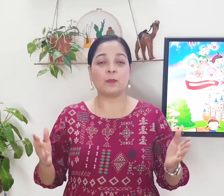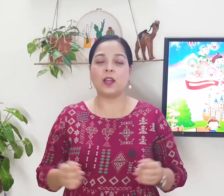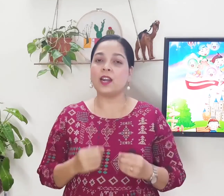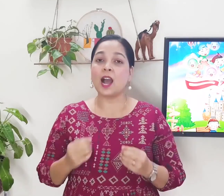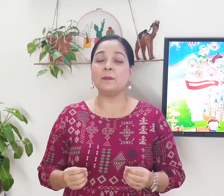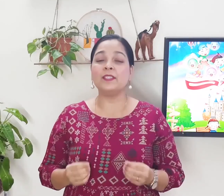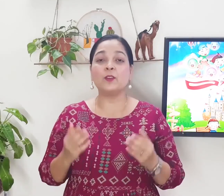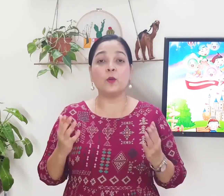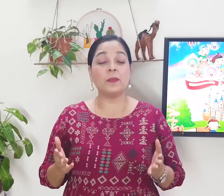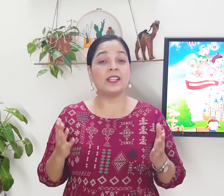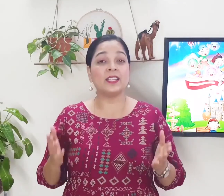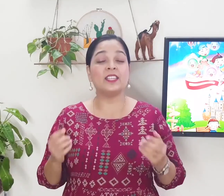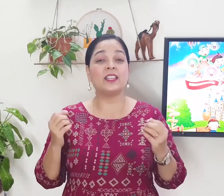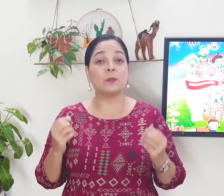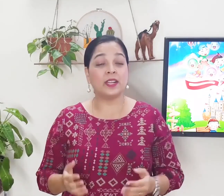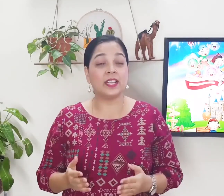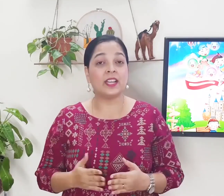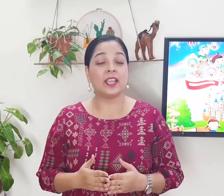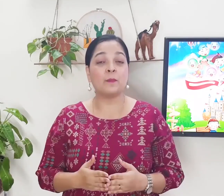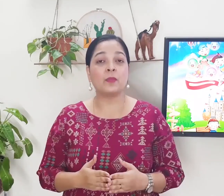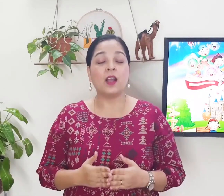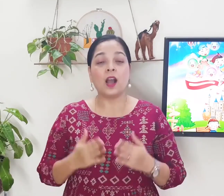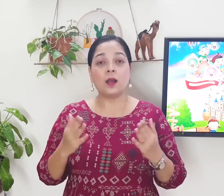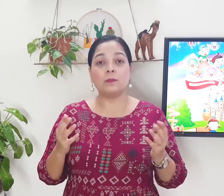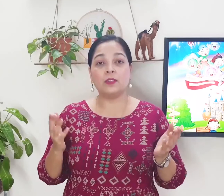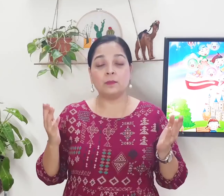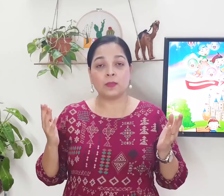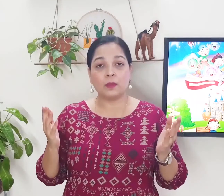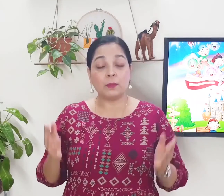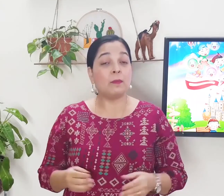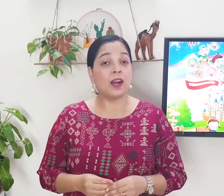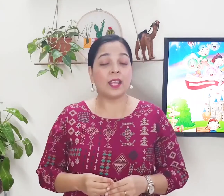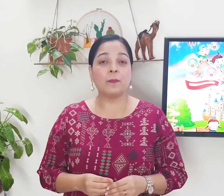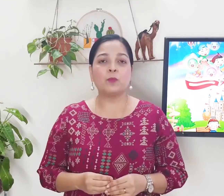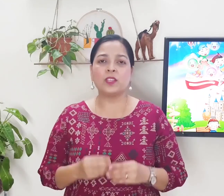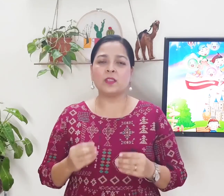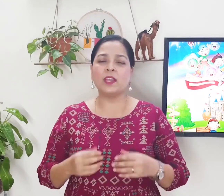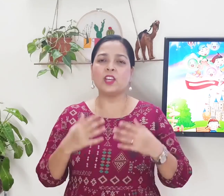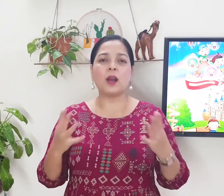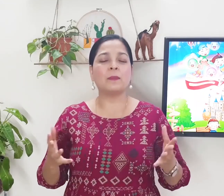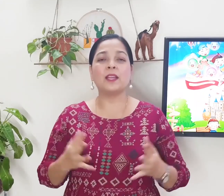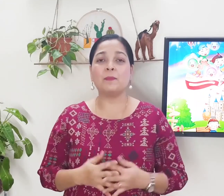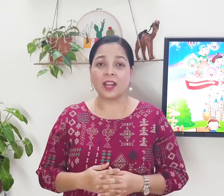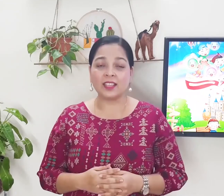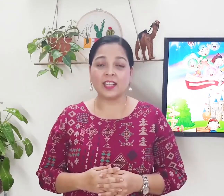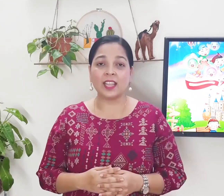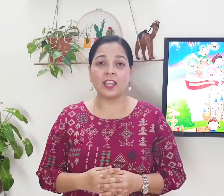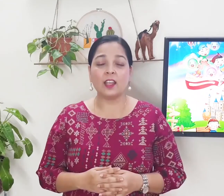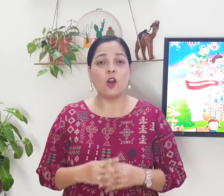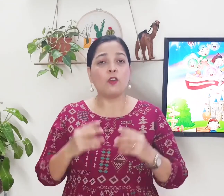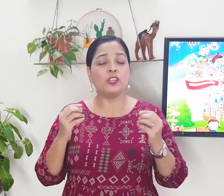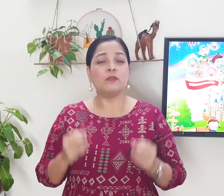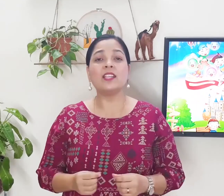का। अगर आप में से कोई भी ऐसे जिनकी तबीयत ठीक नहीं है, आप बीमार है, इस समय जब हम आपके लिए प्रार्थना